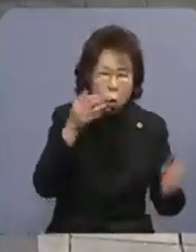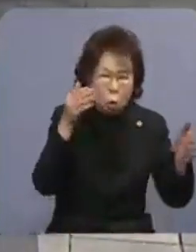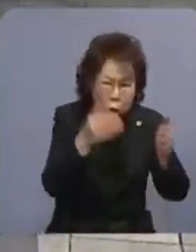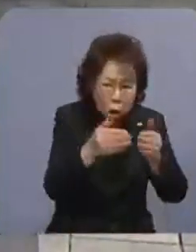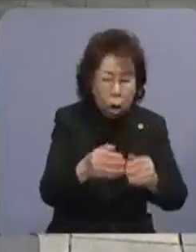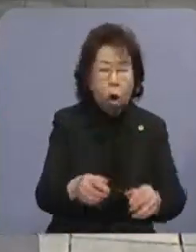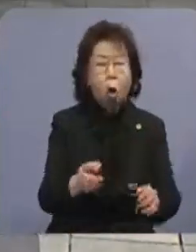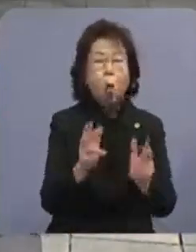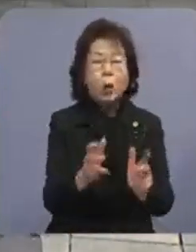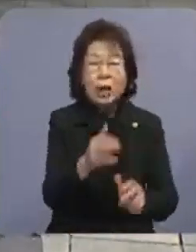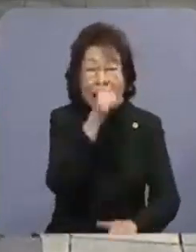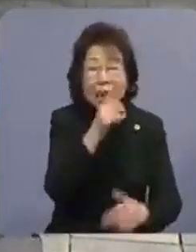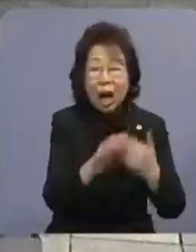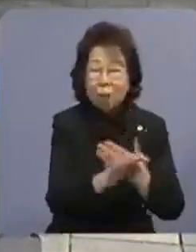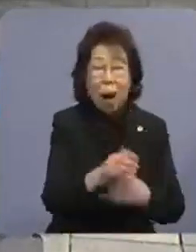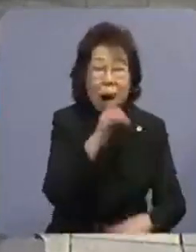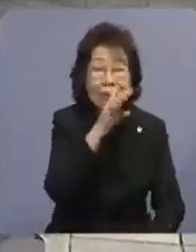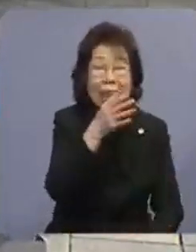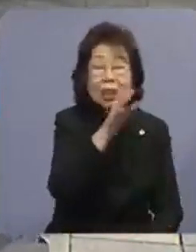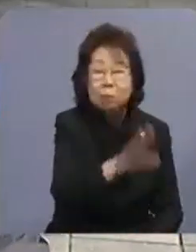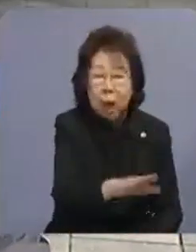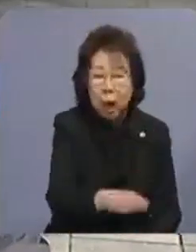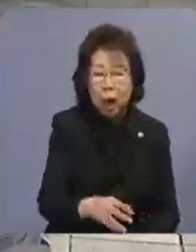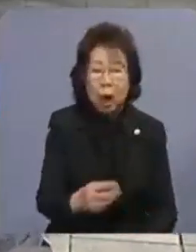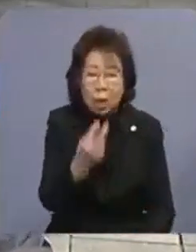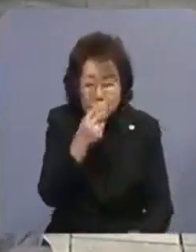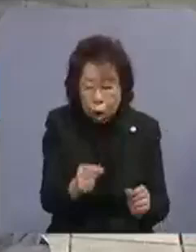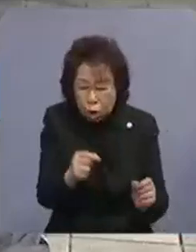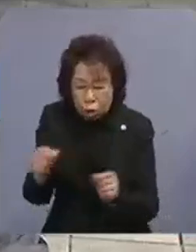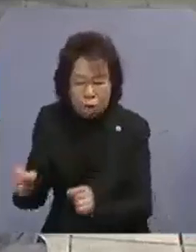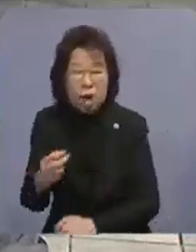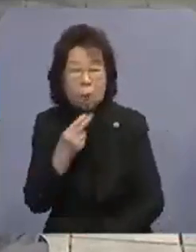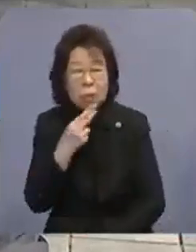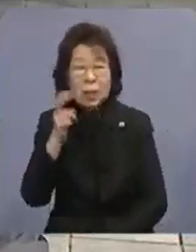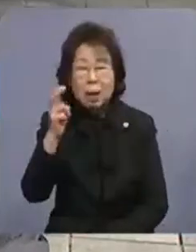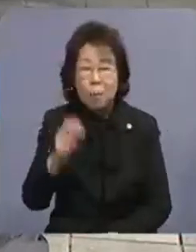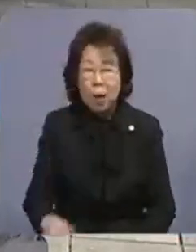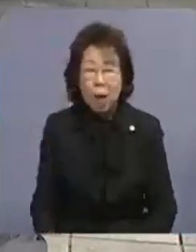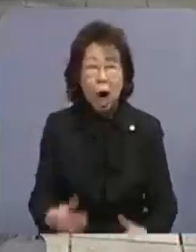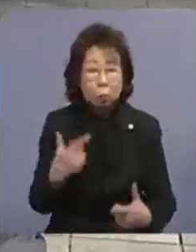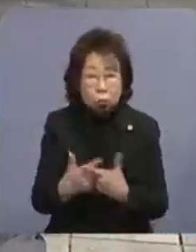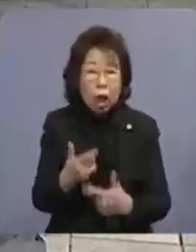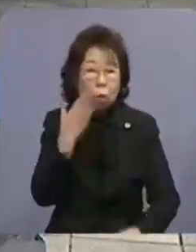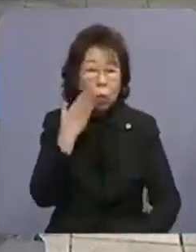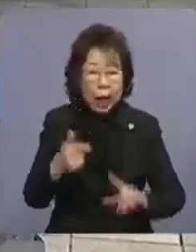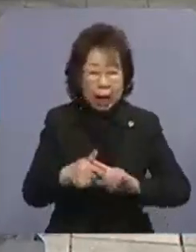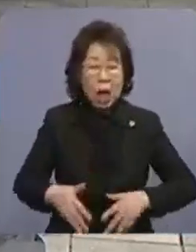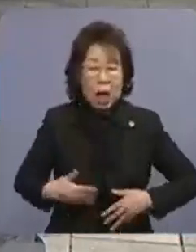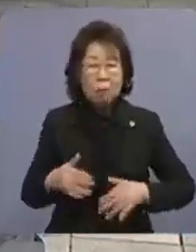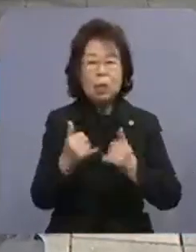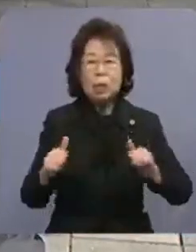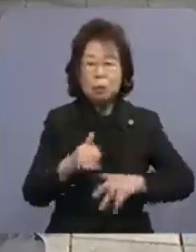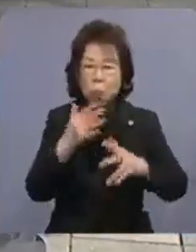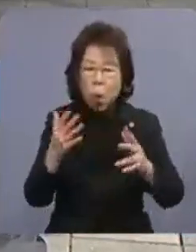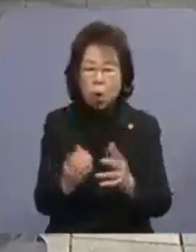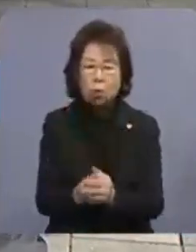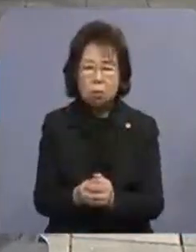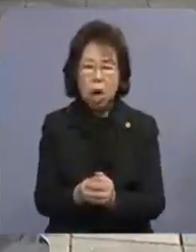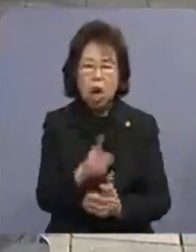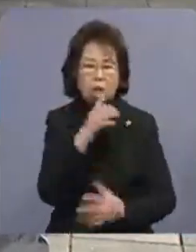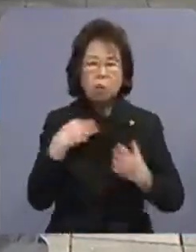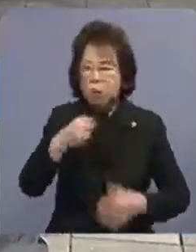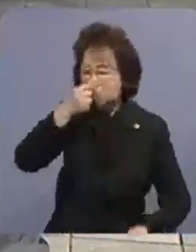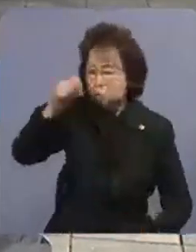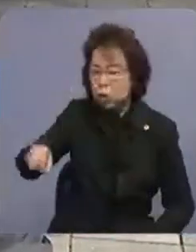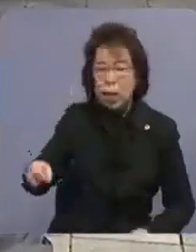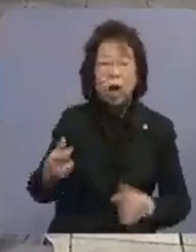이런 원전이 있다면 있을 수도 없겠지만 적어도 수백 연장을 하지는 않을 것입니다 우리 부산 울산 경남 시민들을 중앙정부가